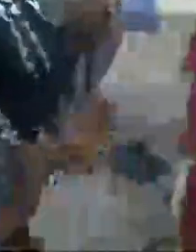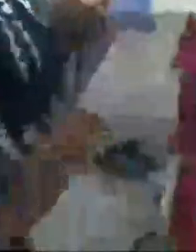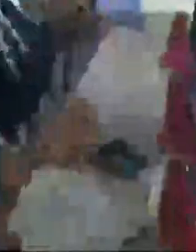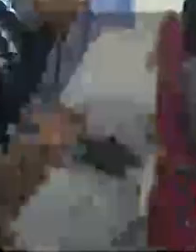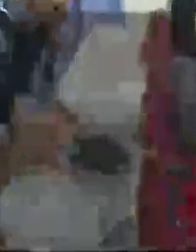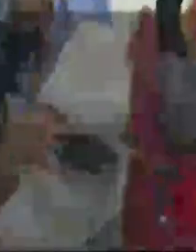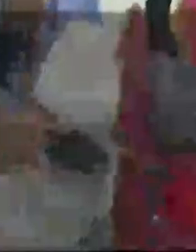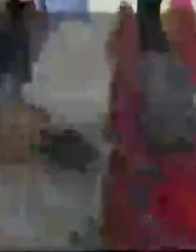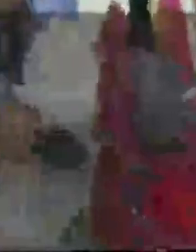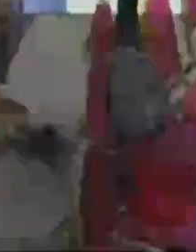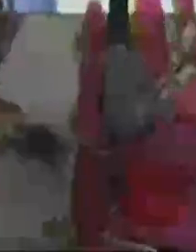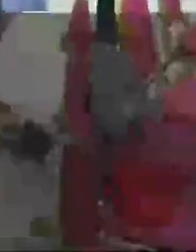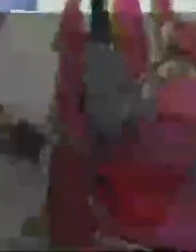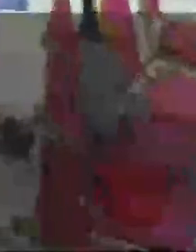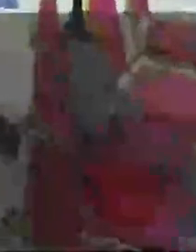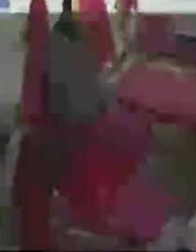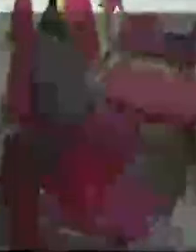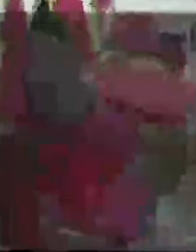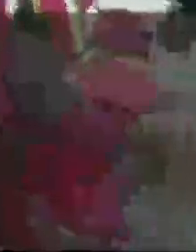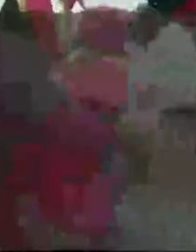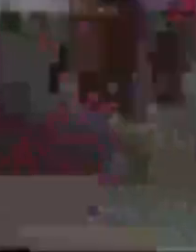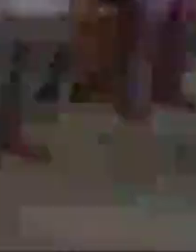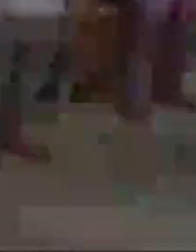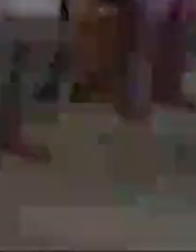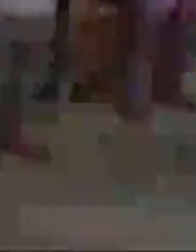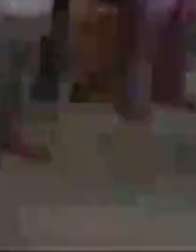sur le podium. Vous êtes là